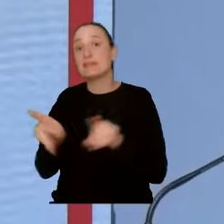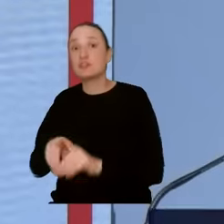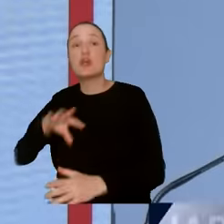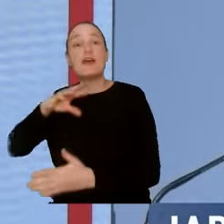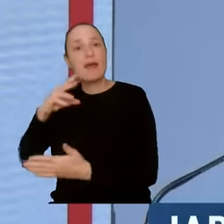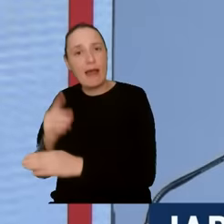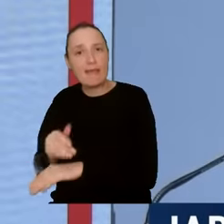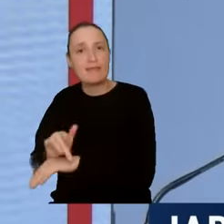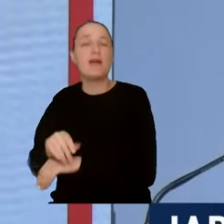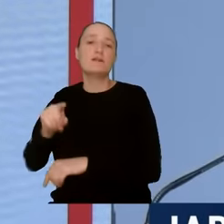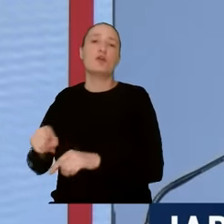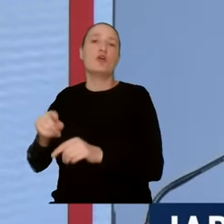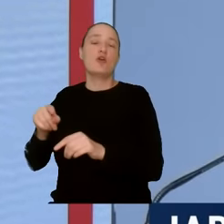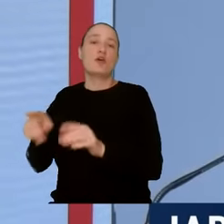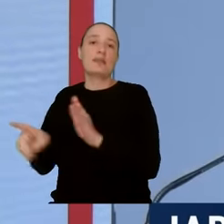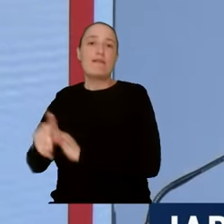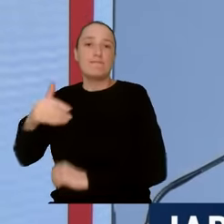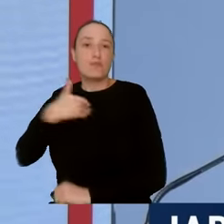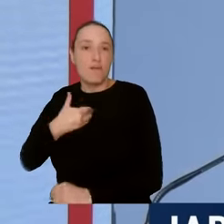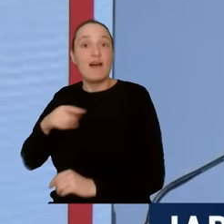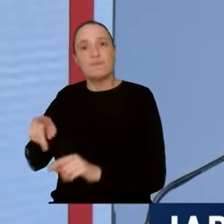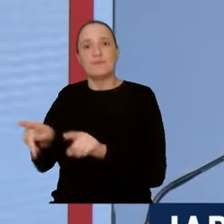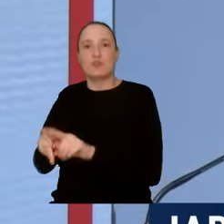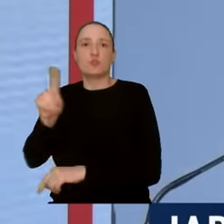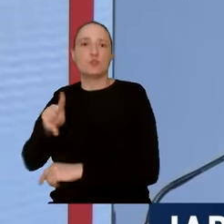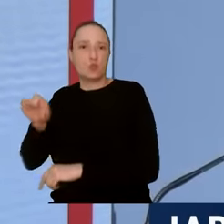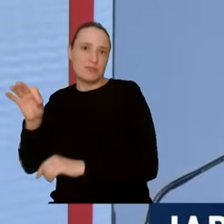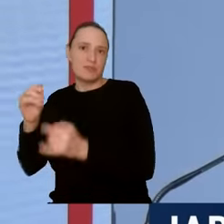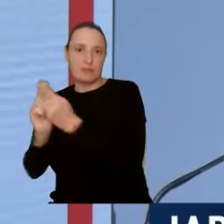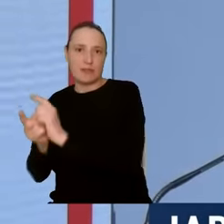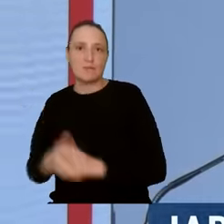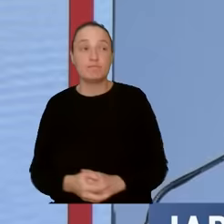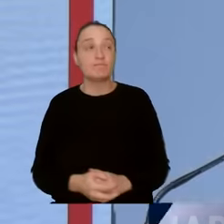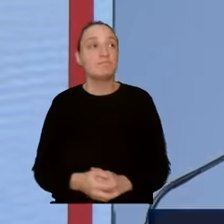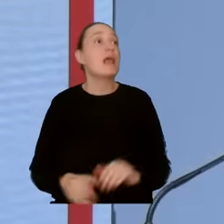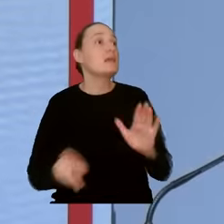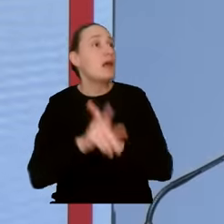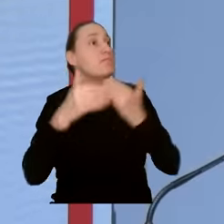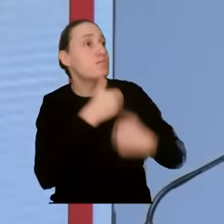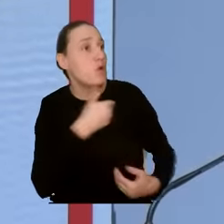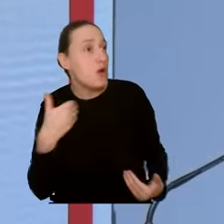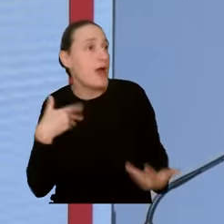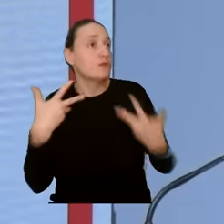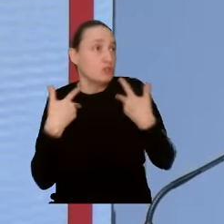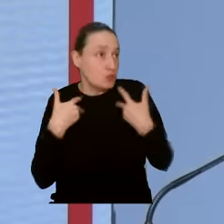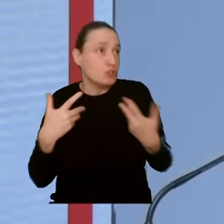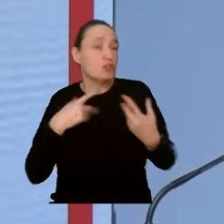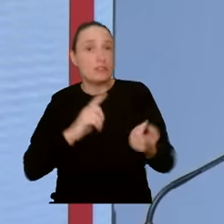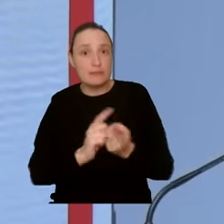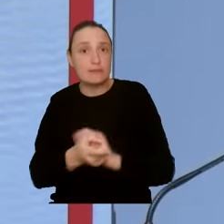ZUS. Jesteśmy gotowi w imię właśnie dobrego życia Polaków w najbliższym czasie, czy